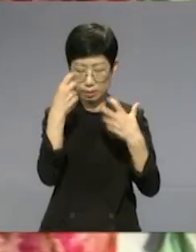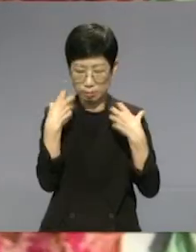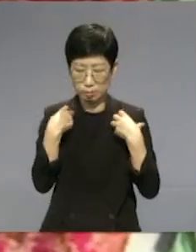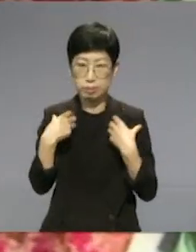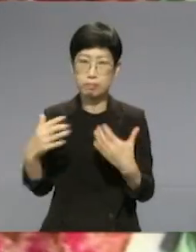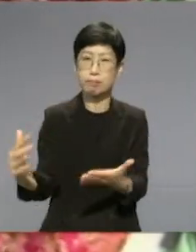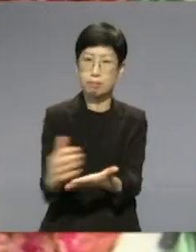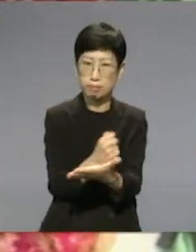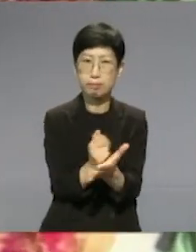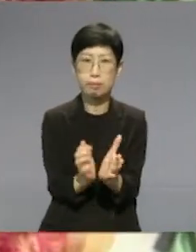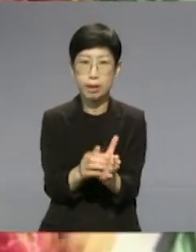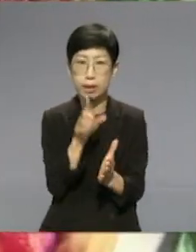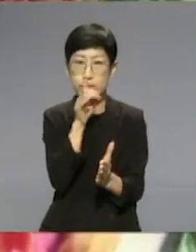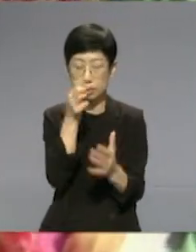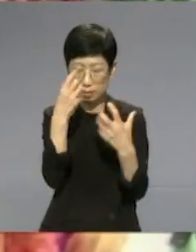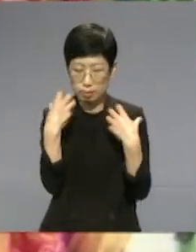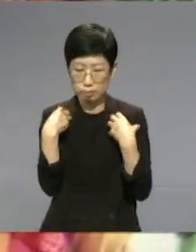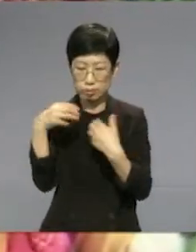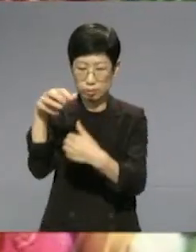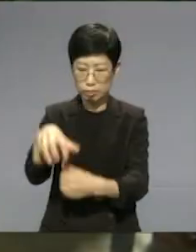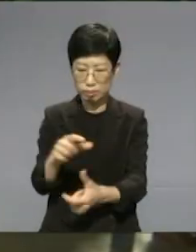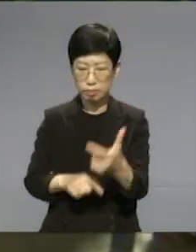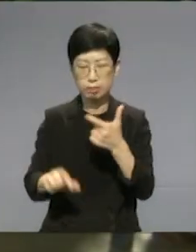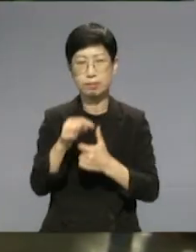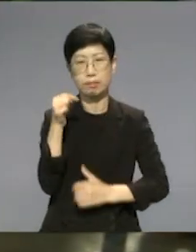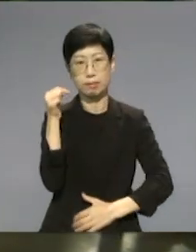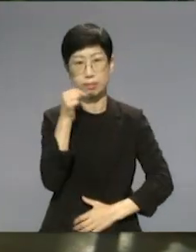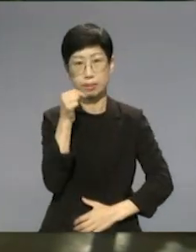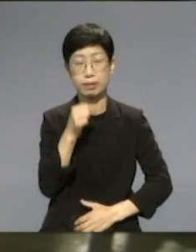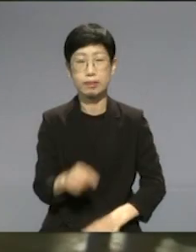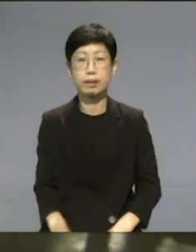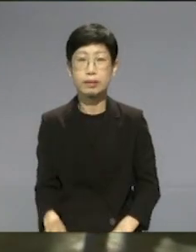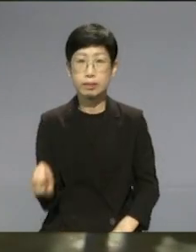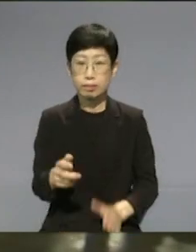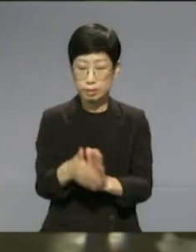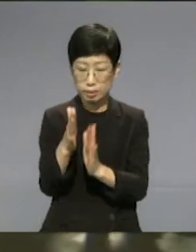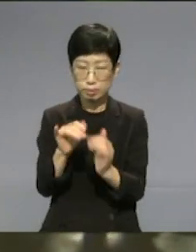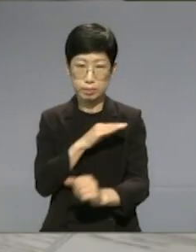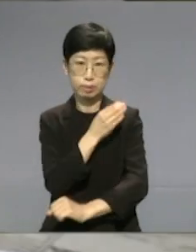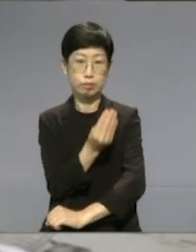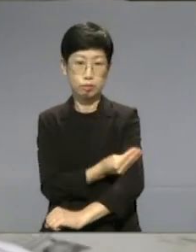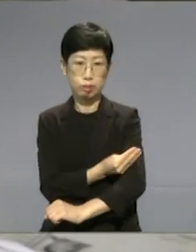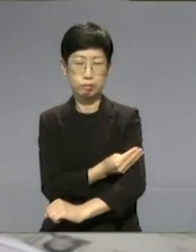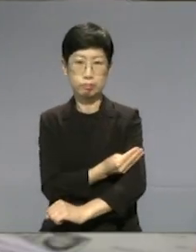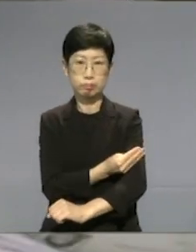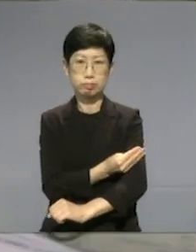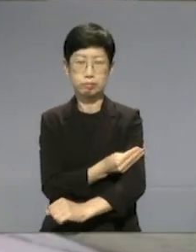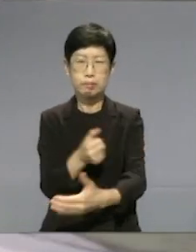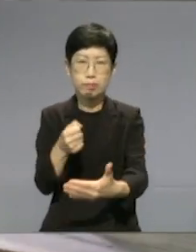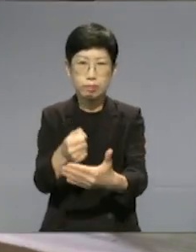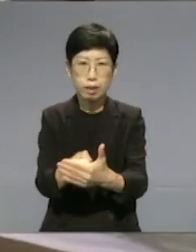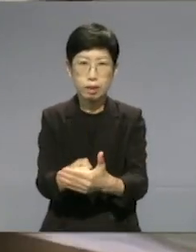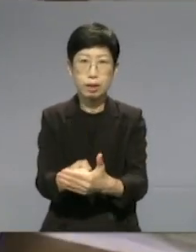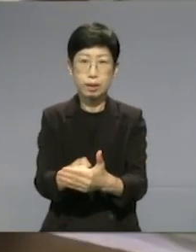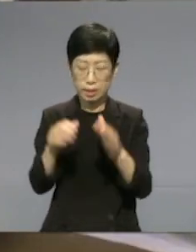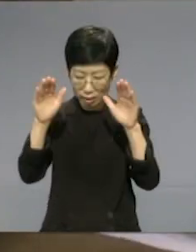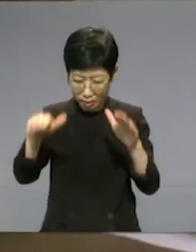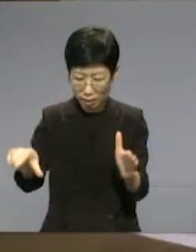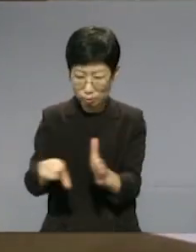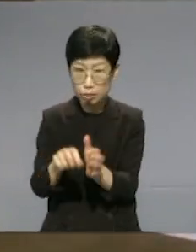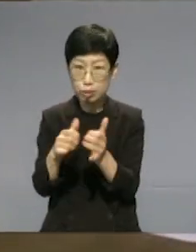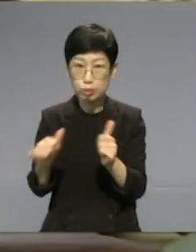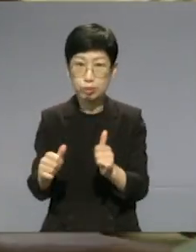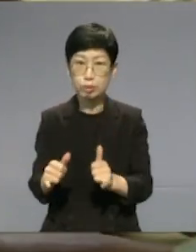자치권을 빼앗고 중앙정부의 통제를 강화했습니다. 또 시민권을 개정해 이슬람교도의 시민권 신청